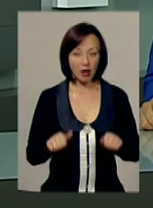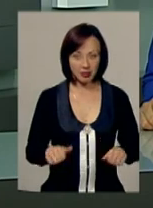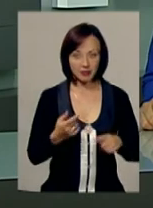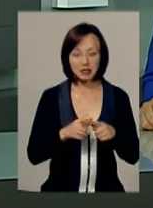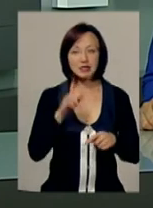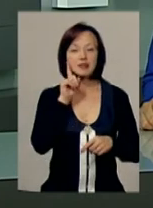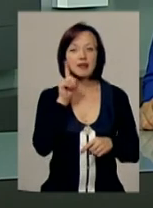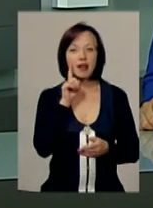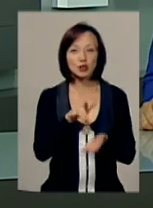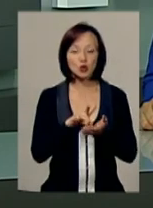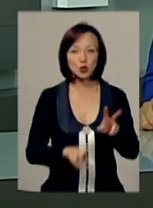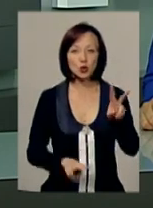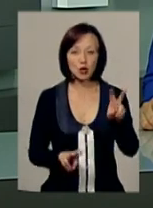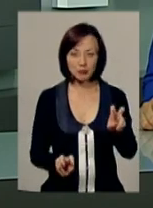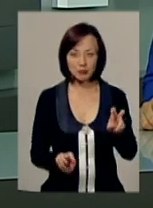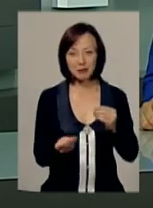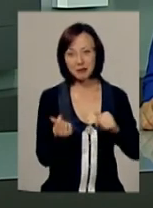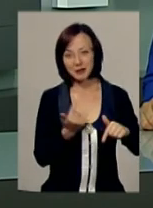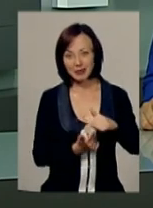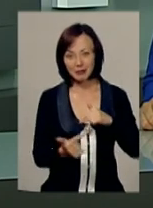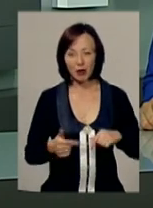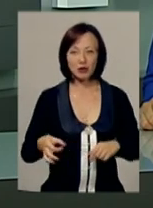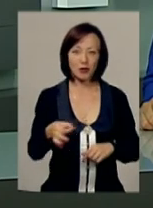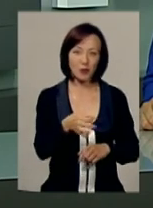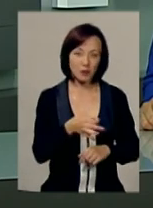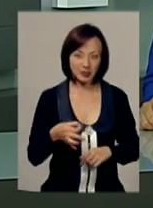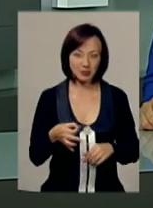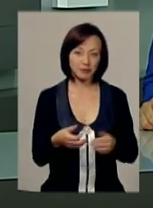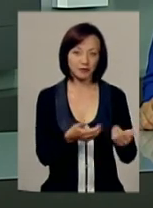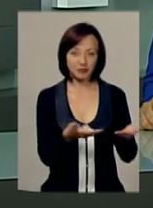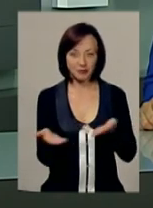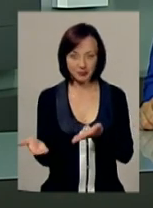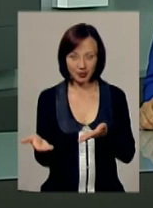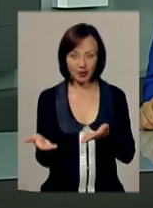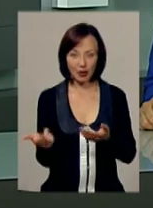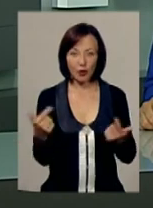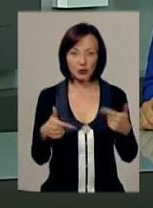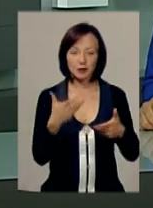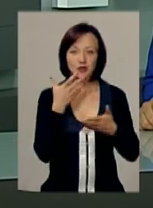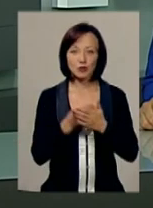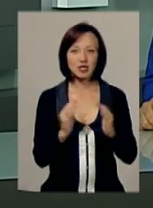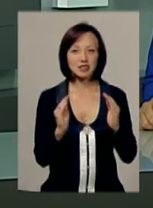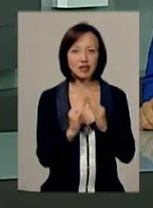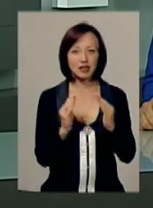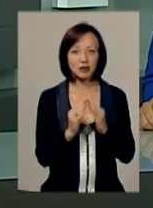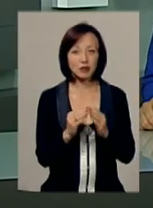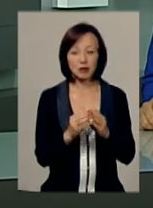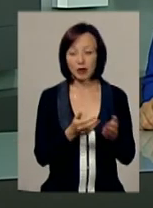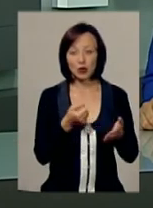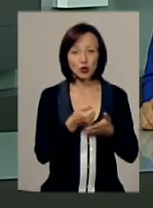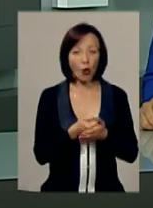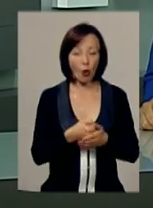туризм. Підприємливі краяни, які кожного літа гостинно відчиняють двері перед гостями своїх садиб і не зачиняють їх аж до